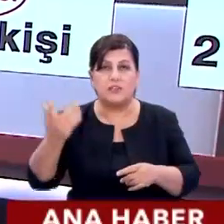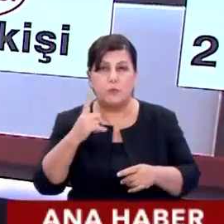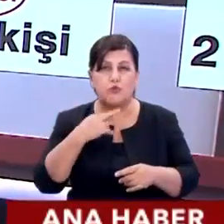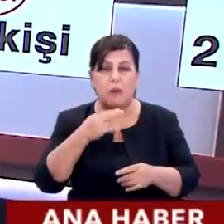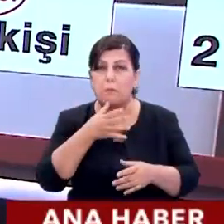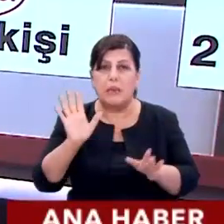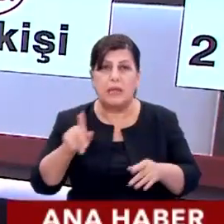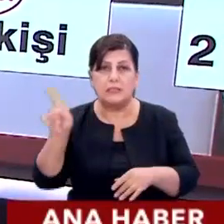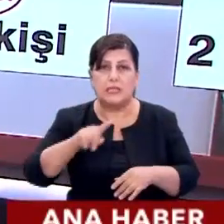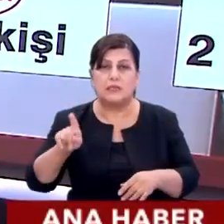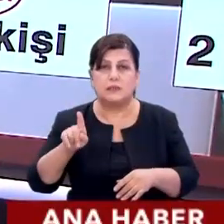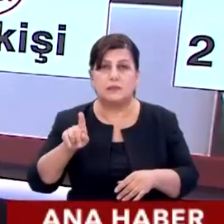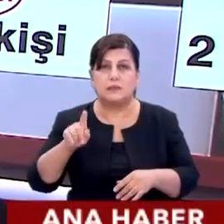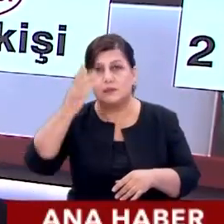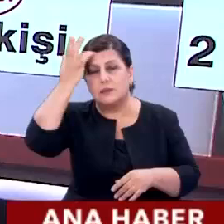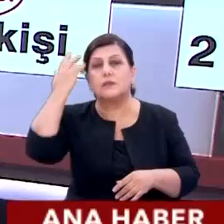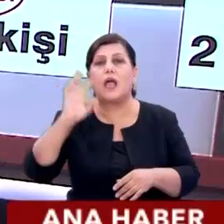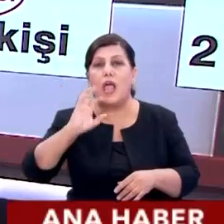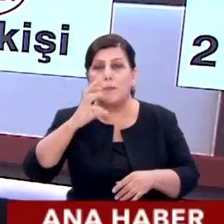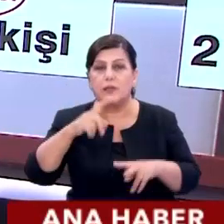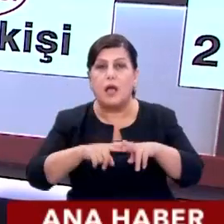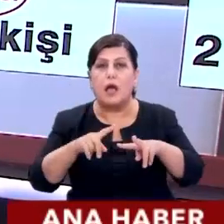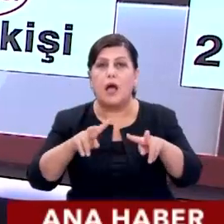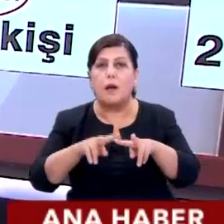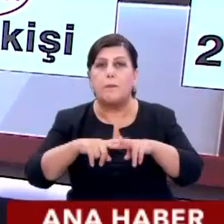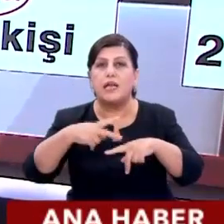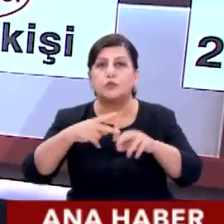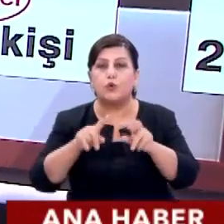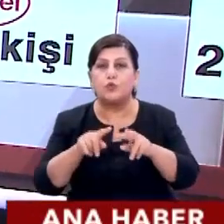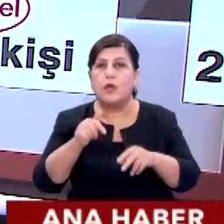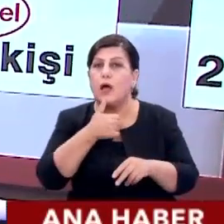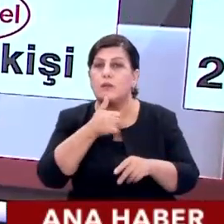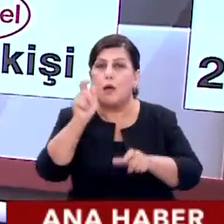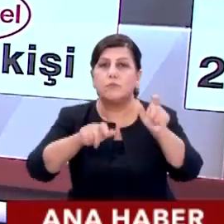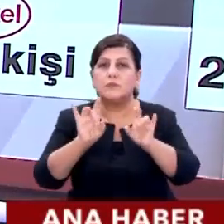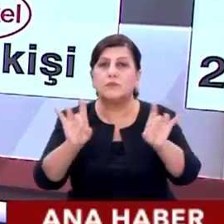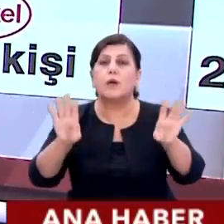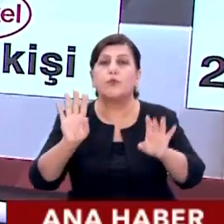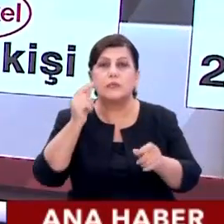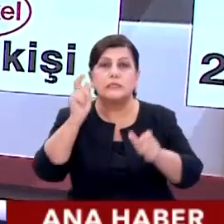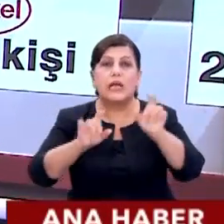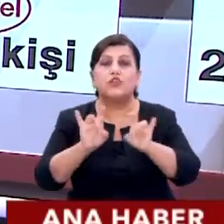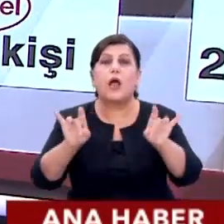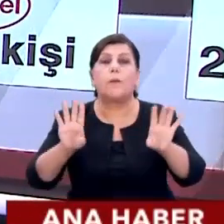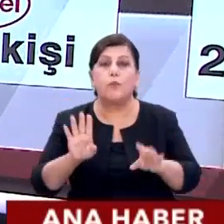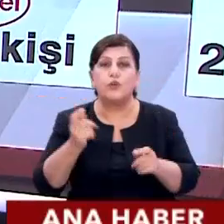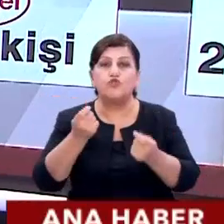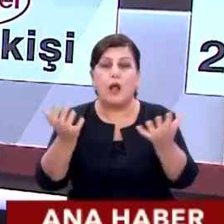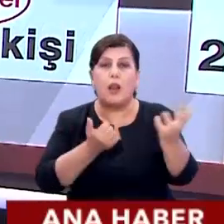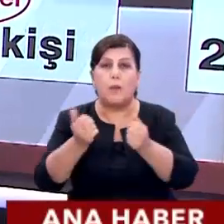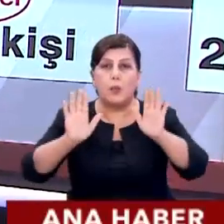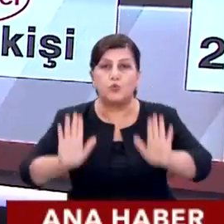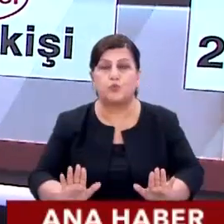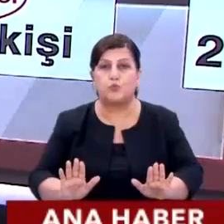numara bilmezler Apple ve Amazon şu anda adam çıkartmıyor insan çıkartmıyor ama işe alımları